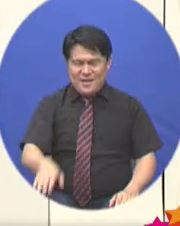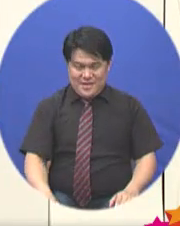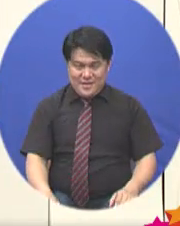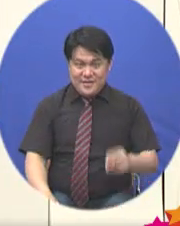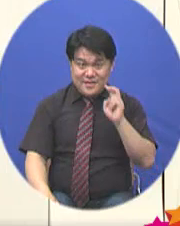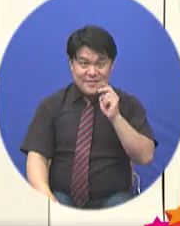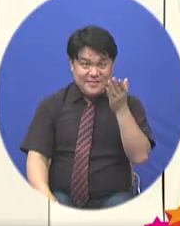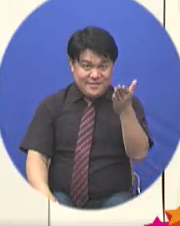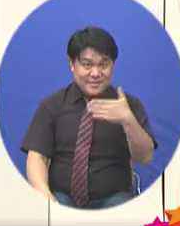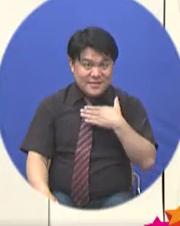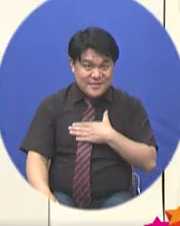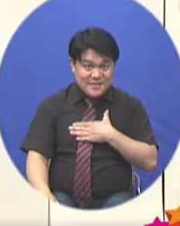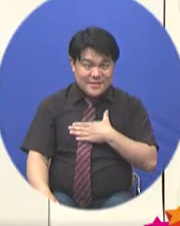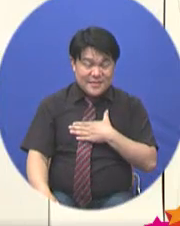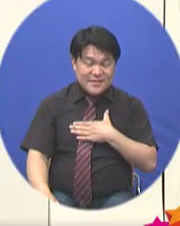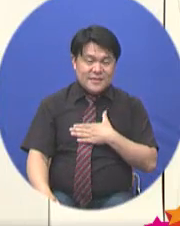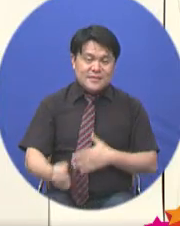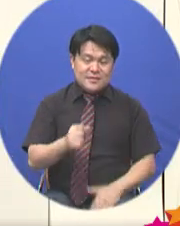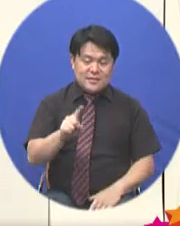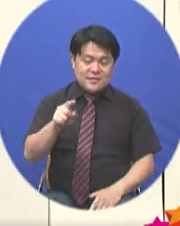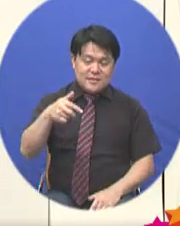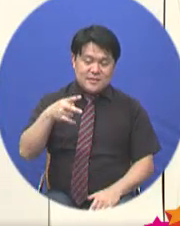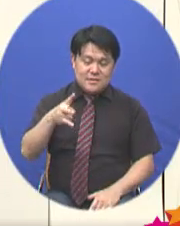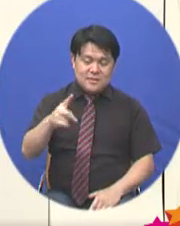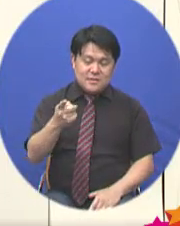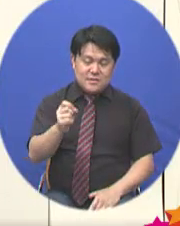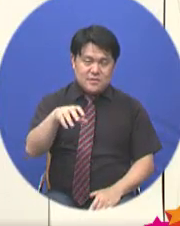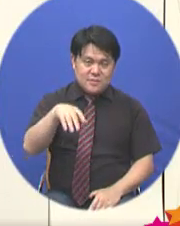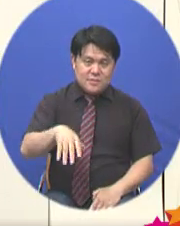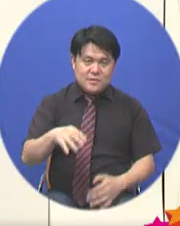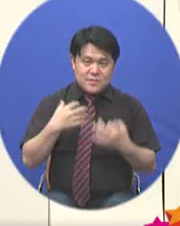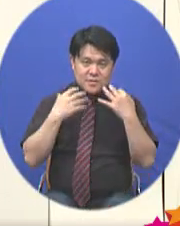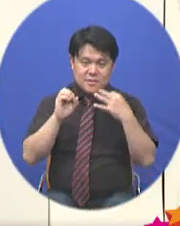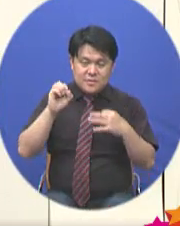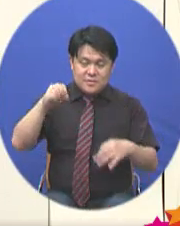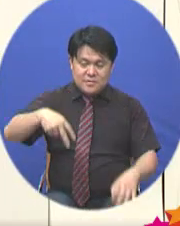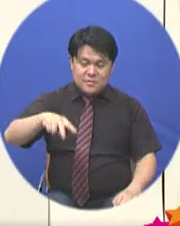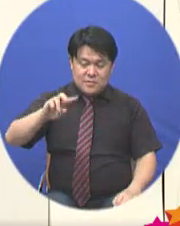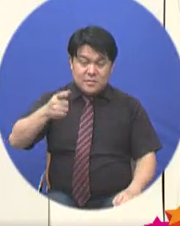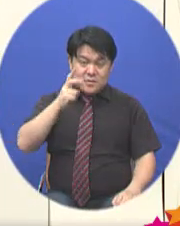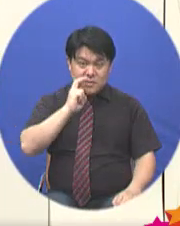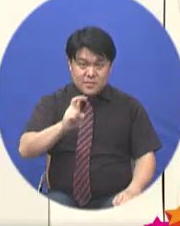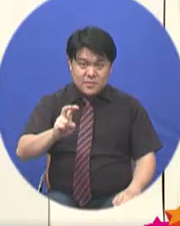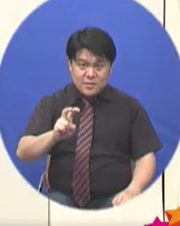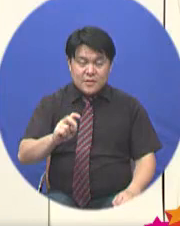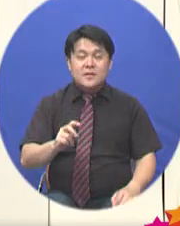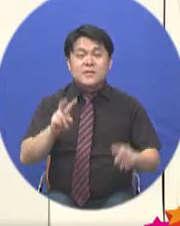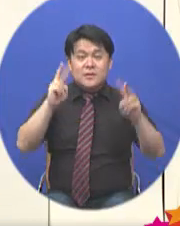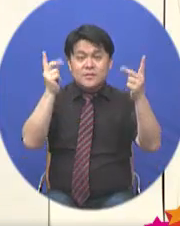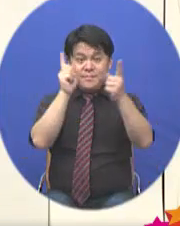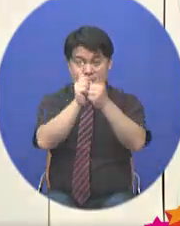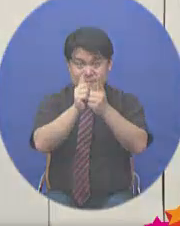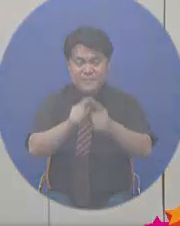음악 드리겠습니다. 예, 예. 하계동에서 김유수님이 부릅니다. 만남.